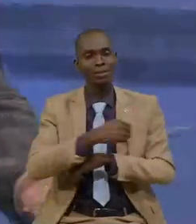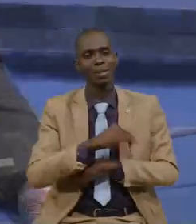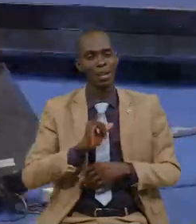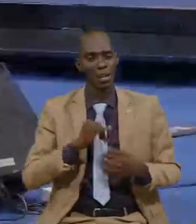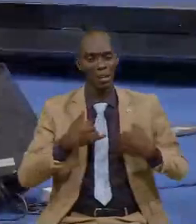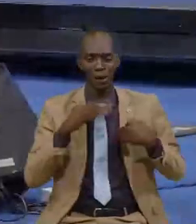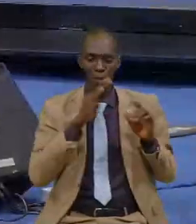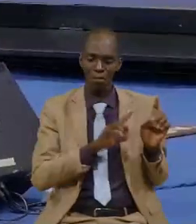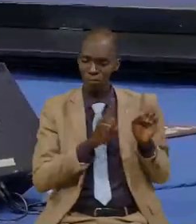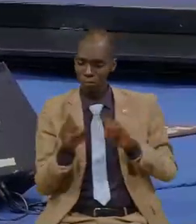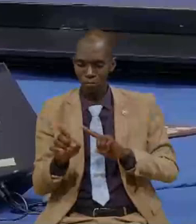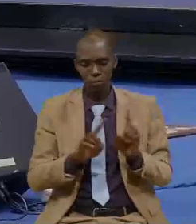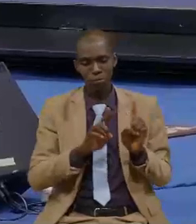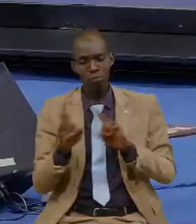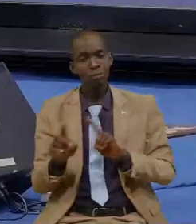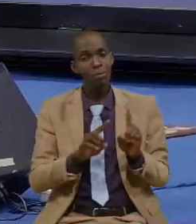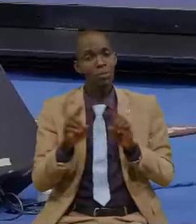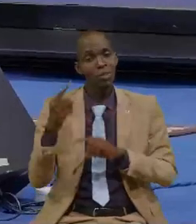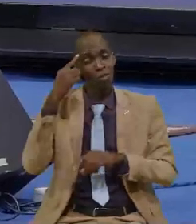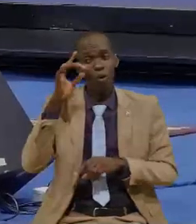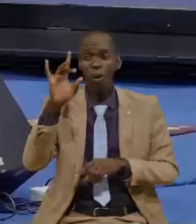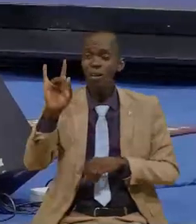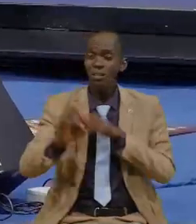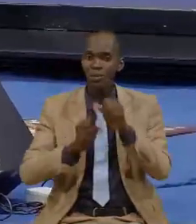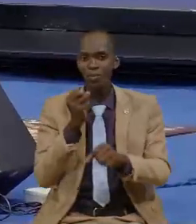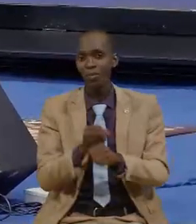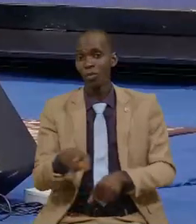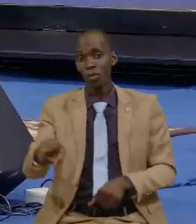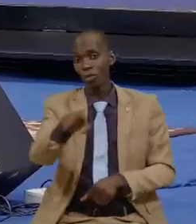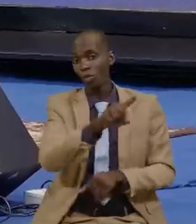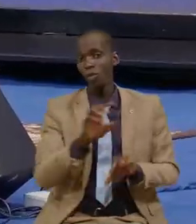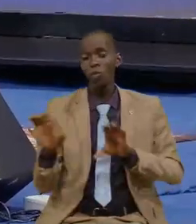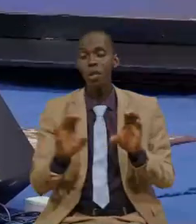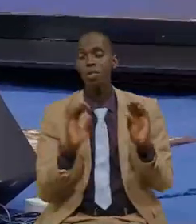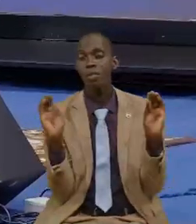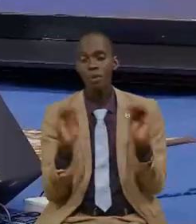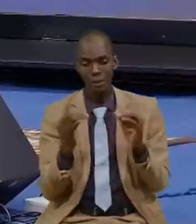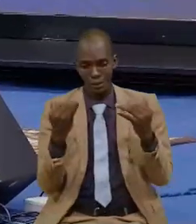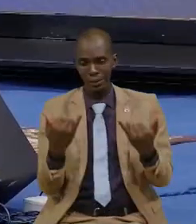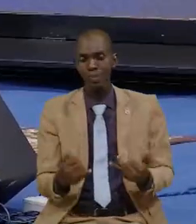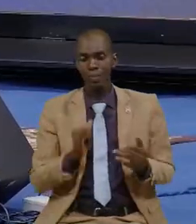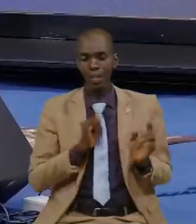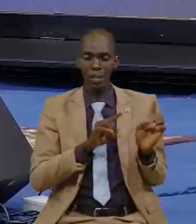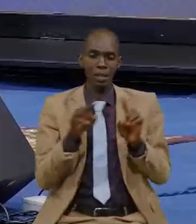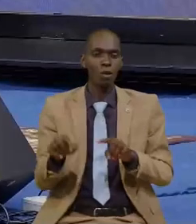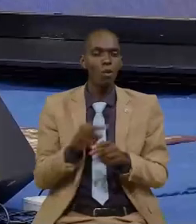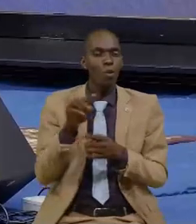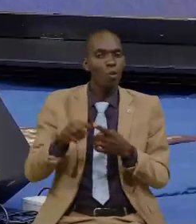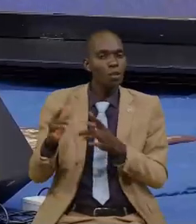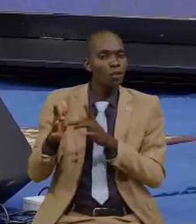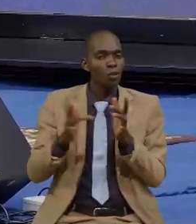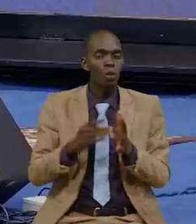jours. Je venais chaque jour 18 ans et vous n'avez rien fait. Je suis